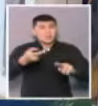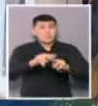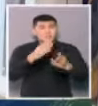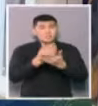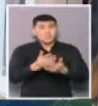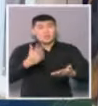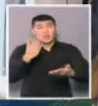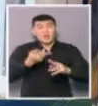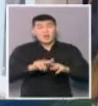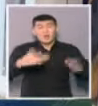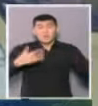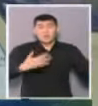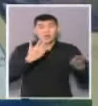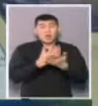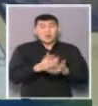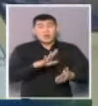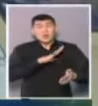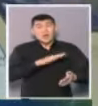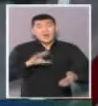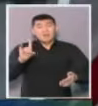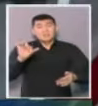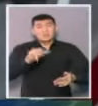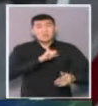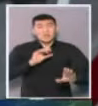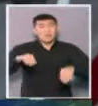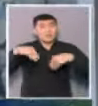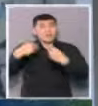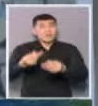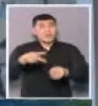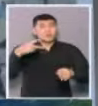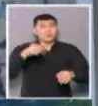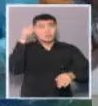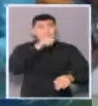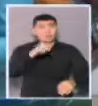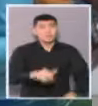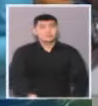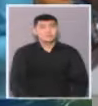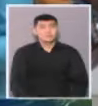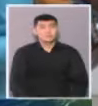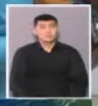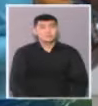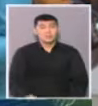среди которых есть и домбра, которую Рыспай Габдиев сам передал туда в 2000 году.